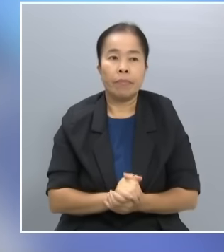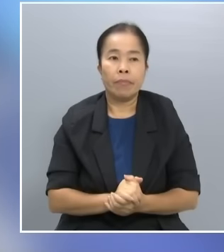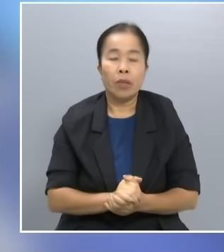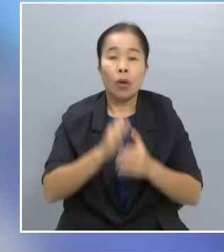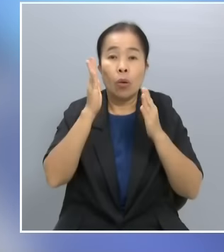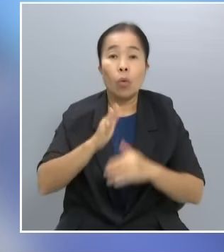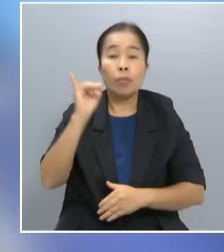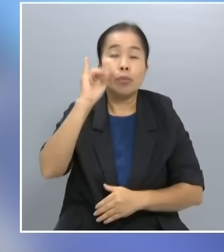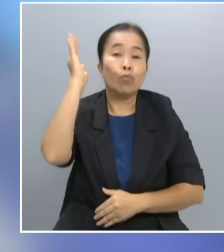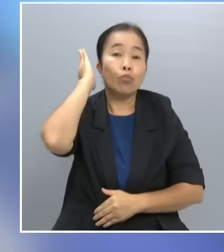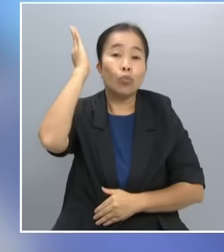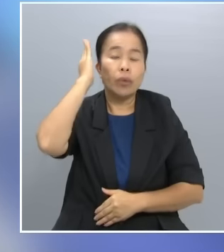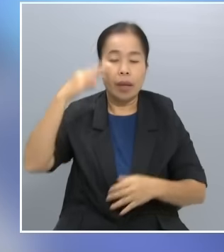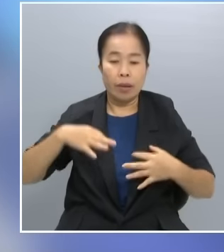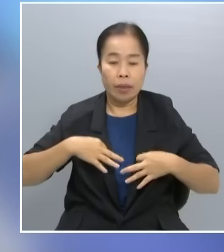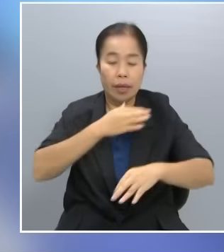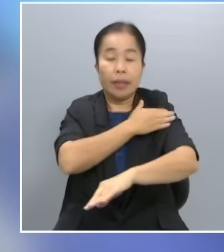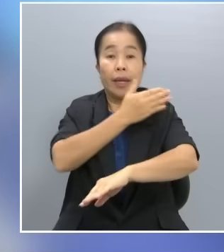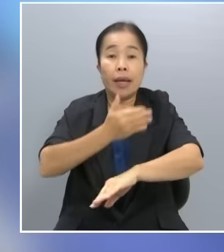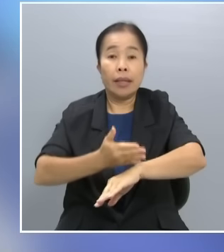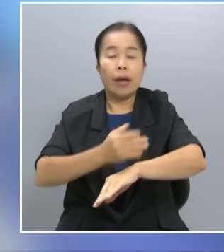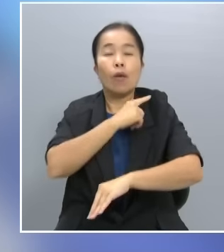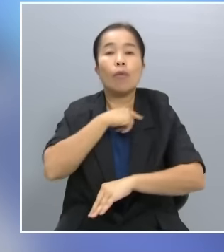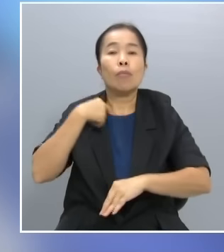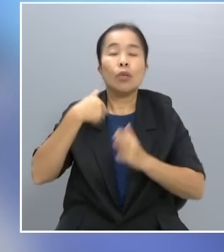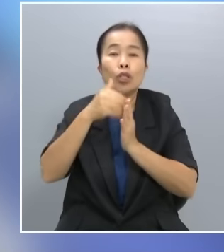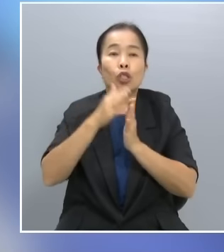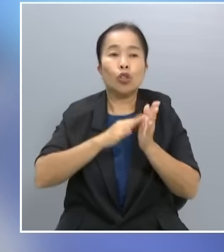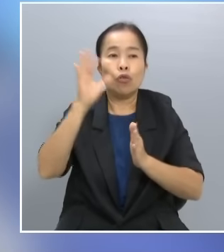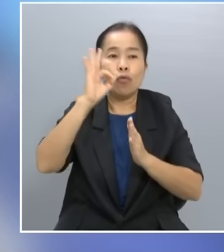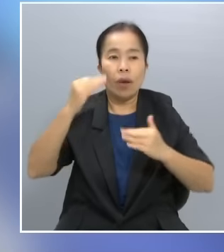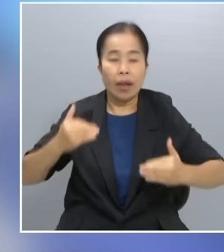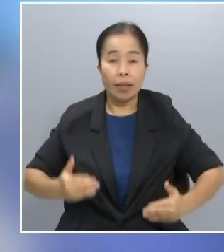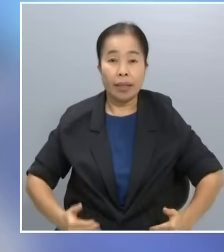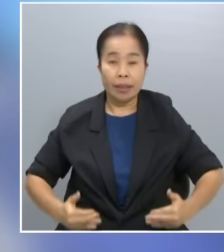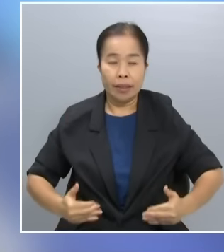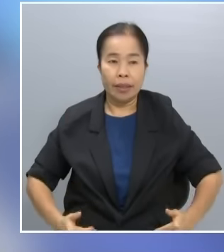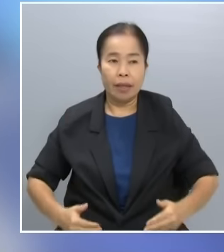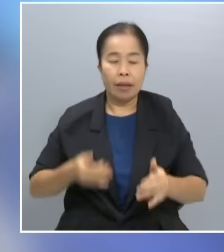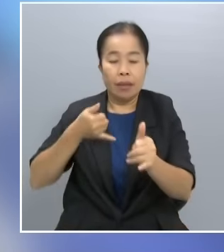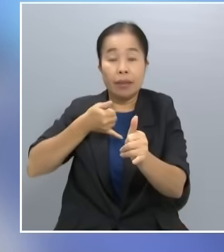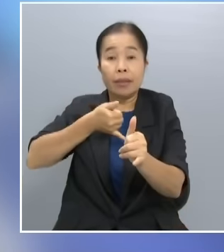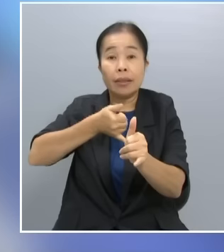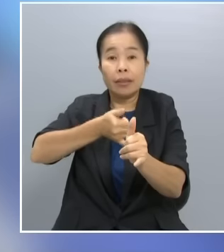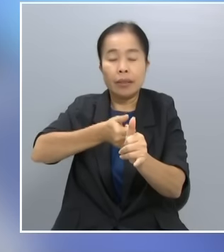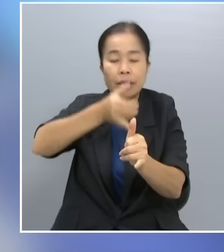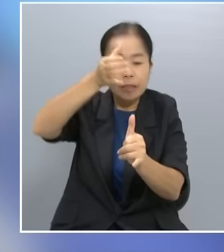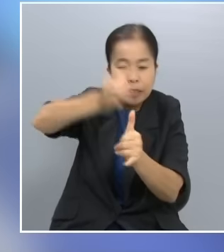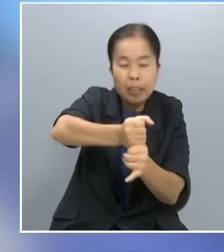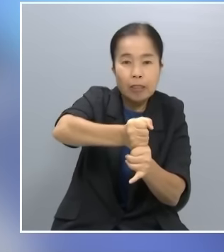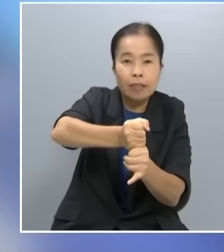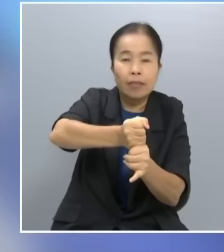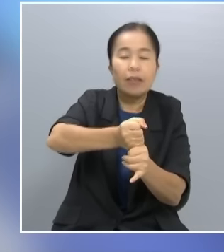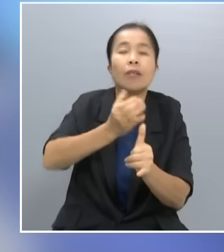ายครับเป็นชายสวมเสื้อแขนยาวคอปกสีฟ้ากางเกงขาสั้นเดินเข้ามาจากทางด้านหลังนะครับแล้วใช้มือเนี่ยปิดปาก